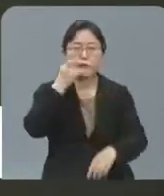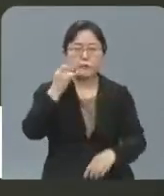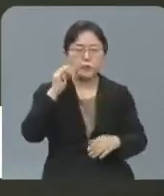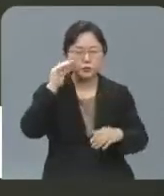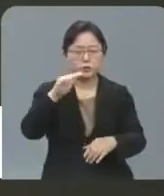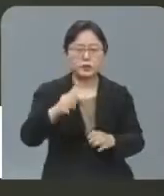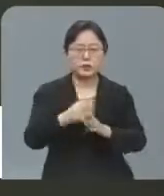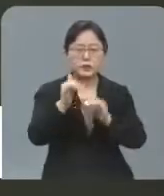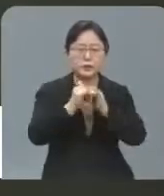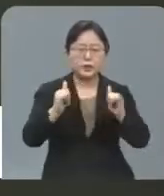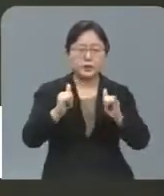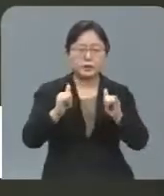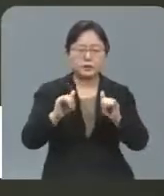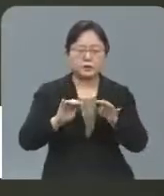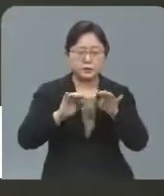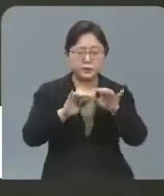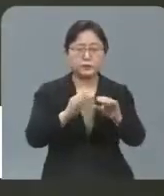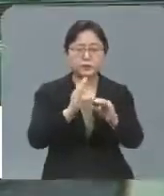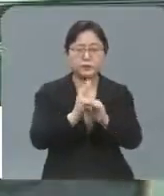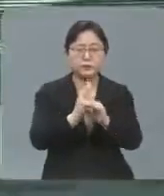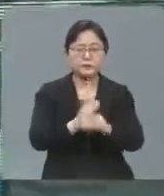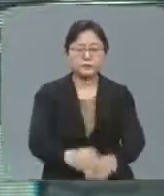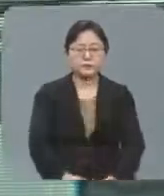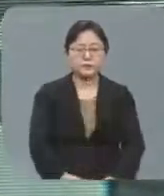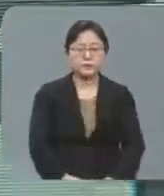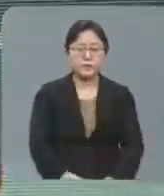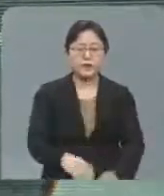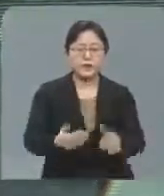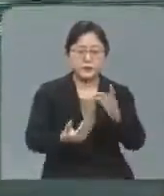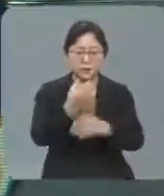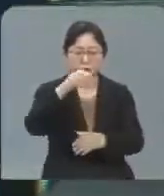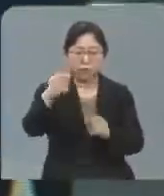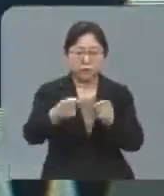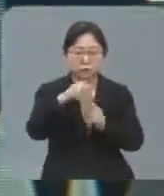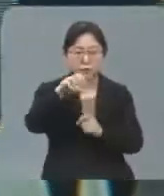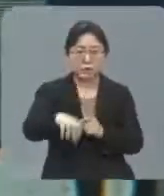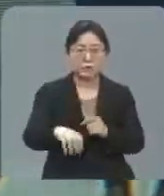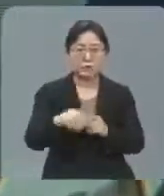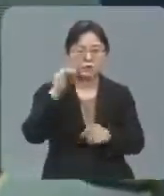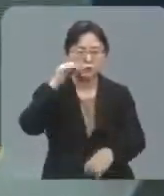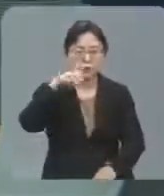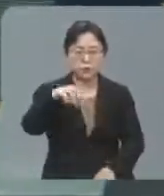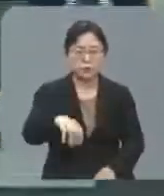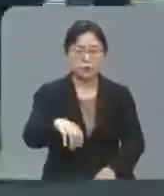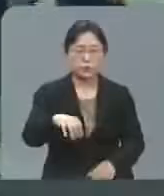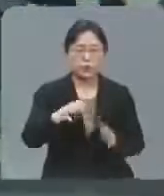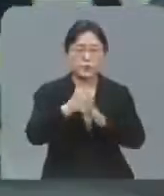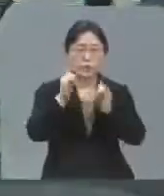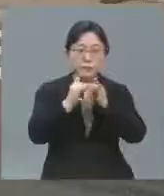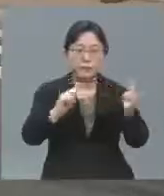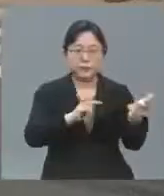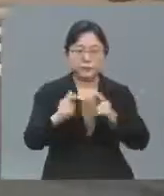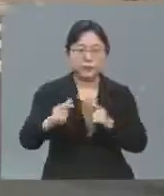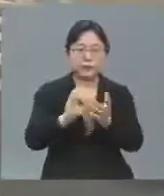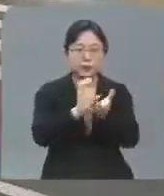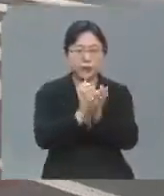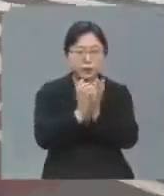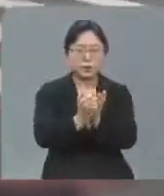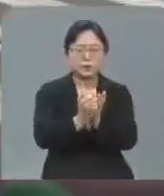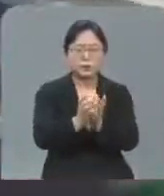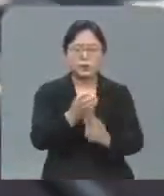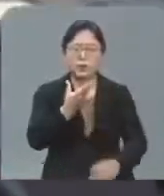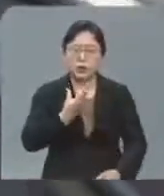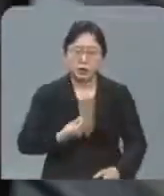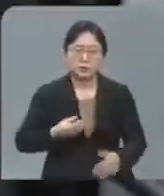시민들의 발길이 이어지고 있습니다 사고 현장 주변에 마련된 추모 공갈을 찾은 시민들은 꽃을 바치고 나